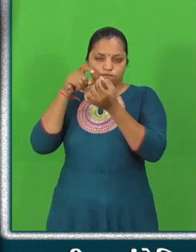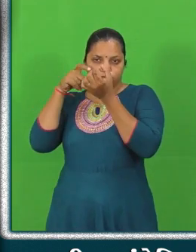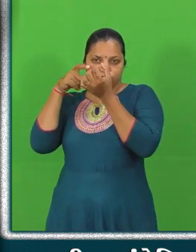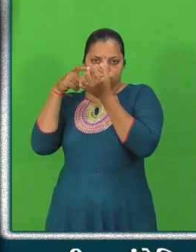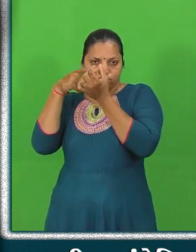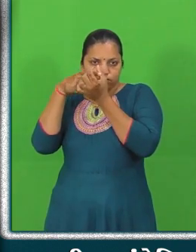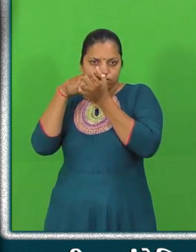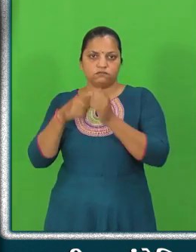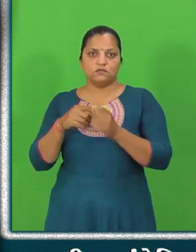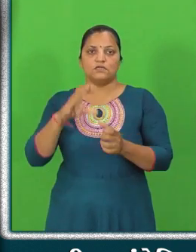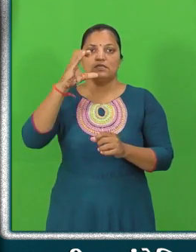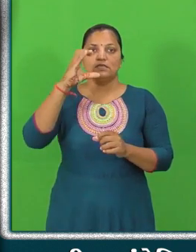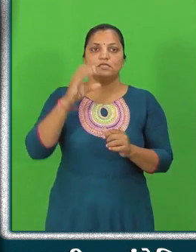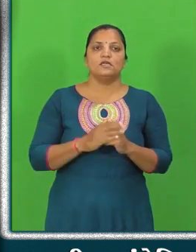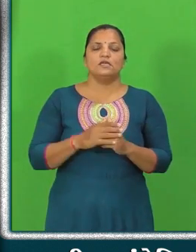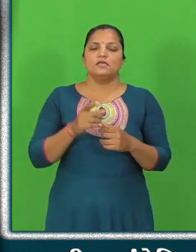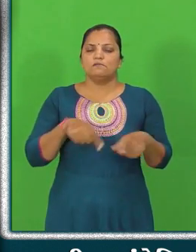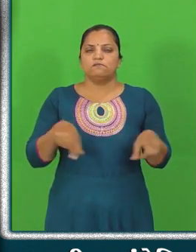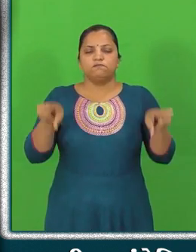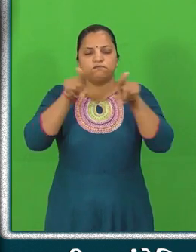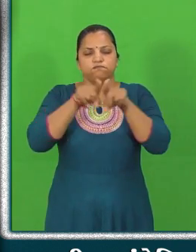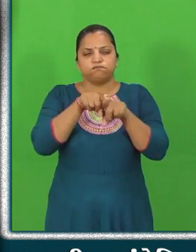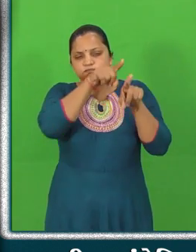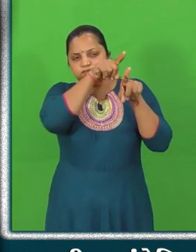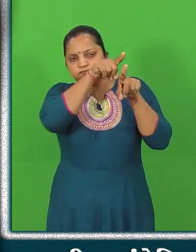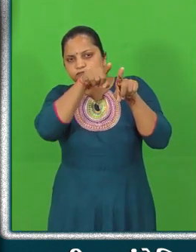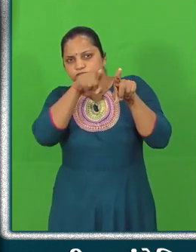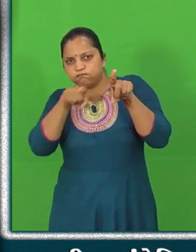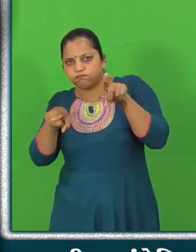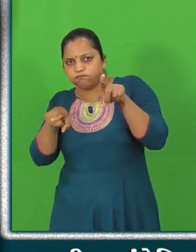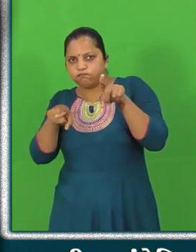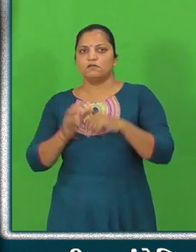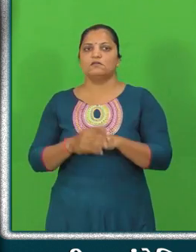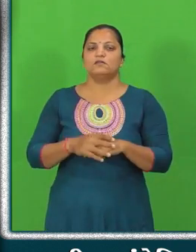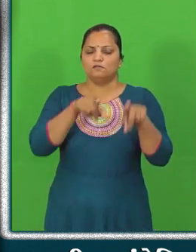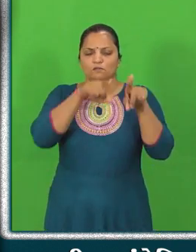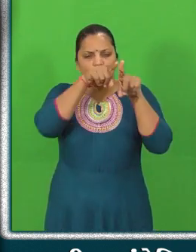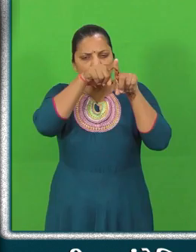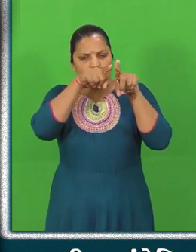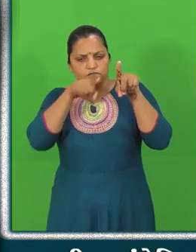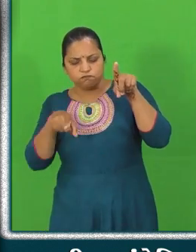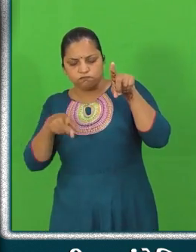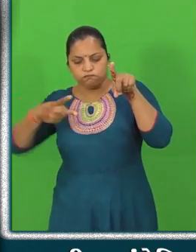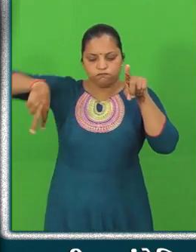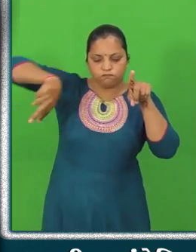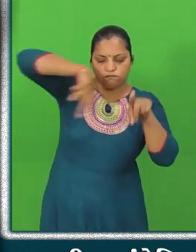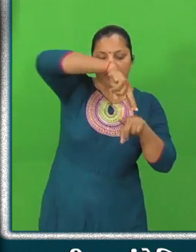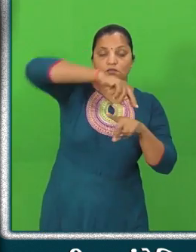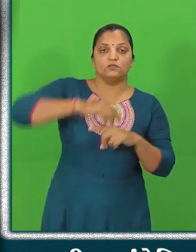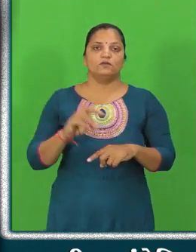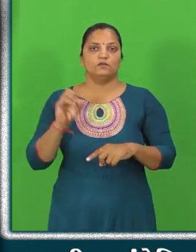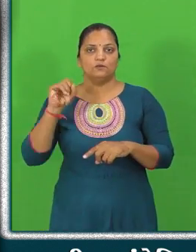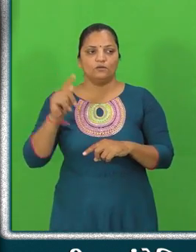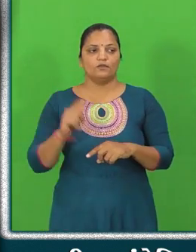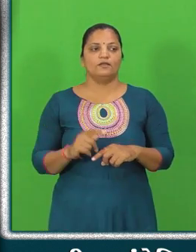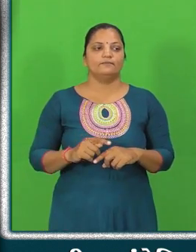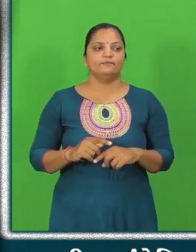અહીંયા સીમાથી પસાર થતું કિરણ એના એ જ માર્ગે વક્રતા કેન્દ્ર સીમાથી જ પસાર થઈને પાછું વળે છે.